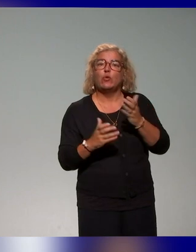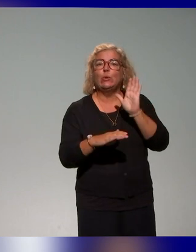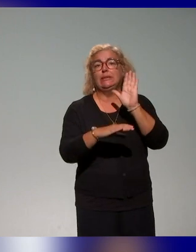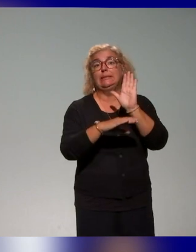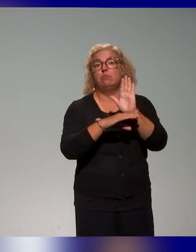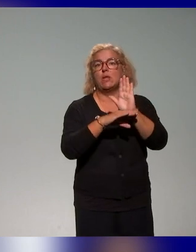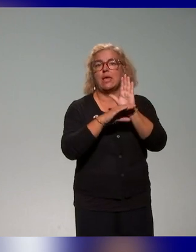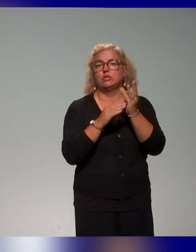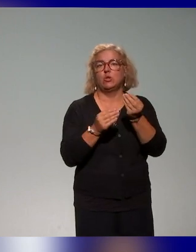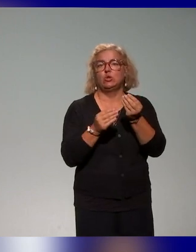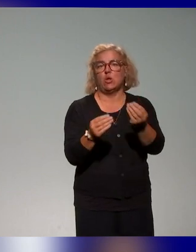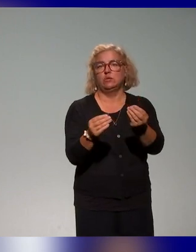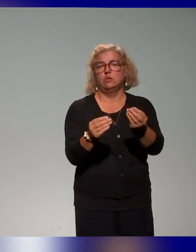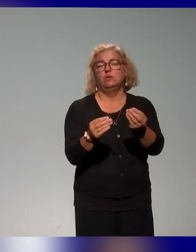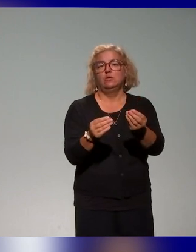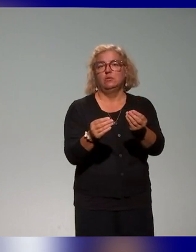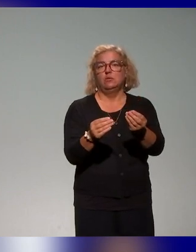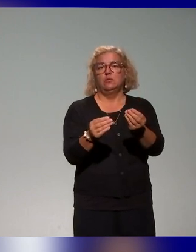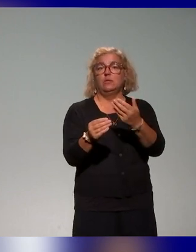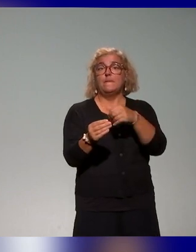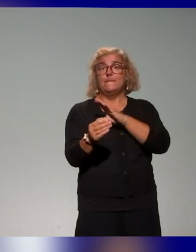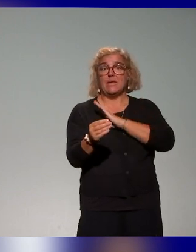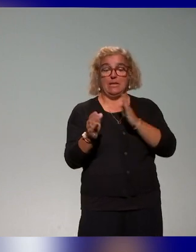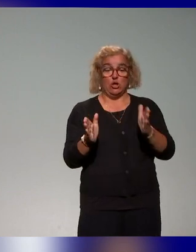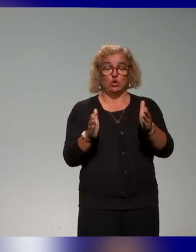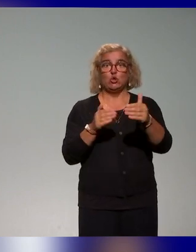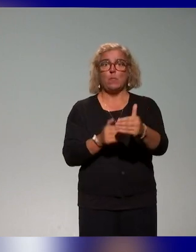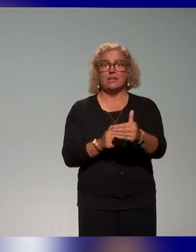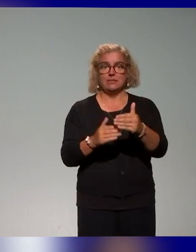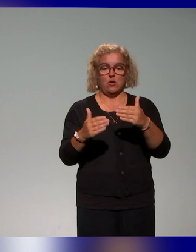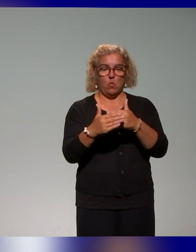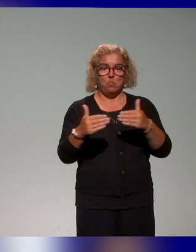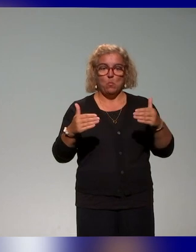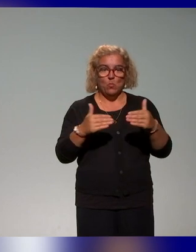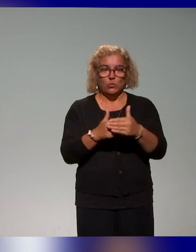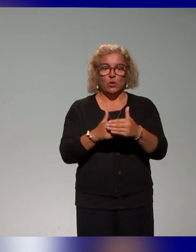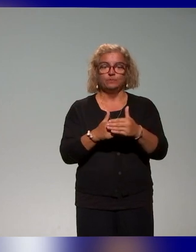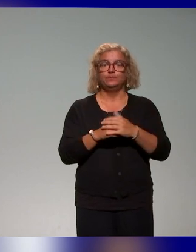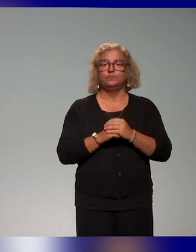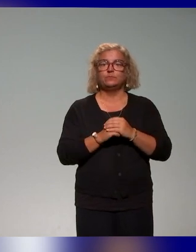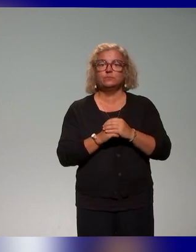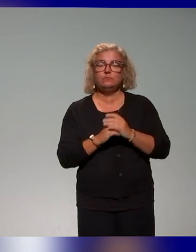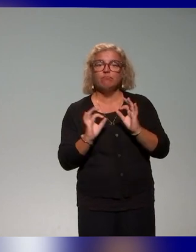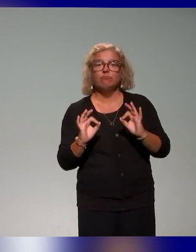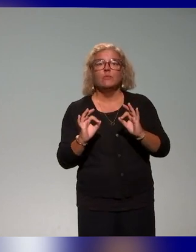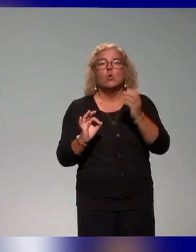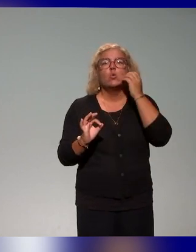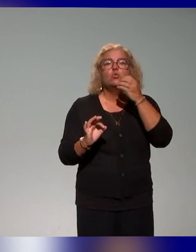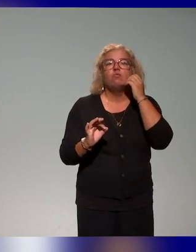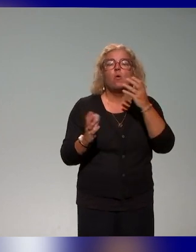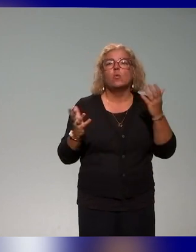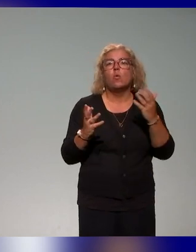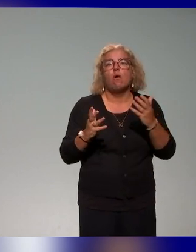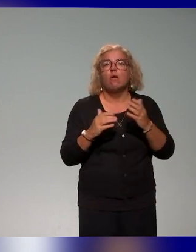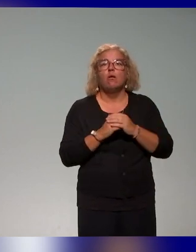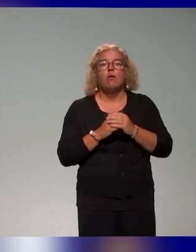témoignage et surtout parce que dans le domaine de Moodle, comme dans d'autres domaines, on met un peu la charrue avant les bœufs, c'est-à-dire qu'on